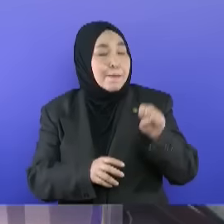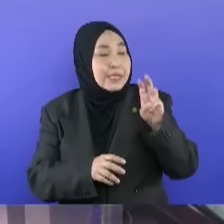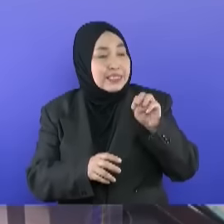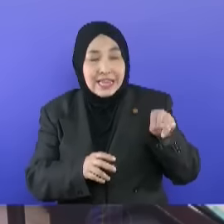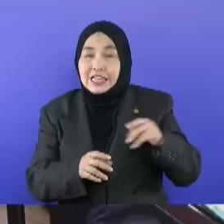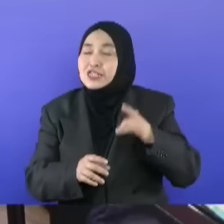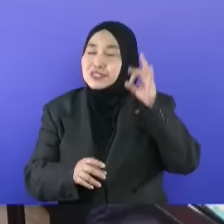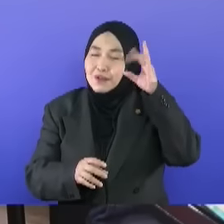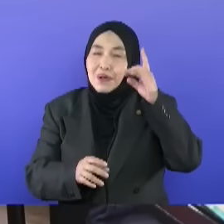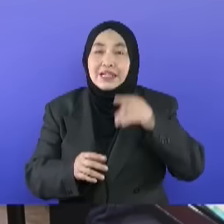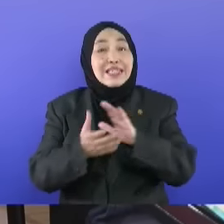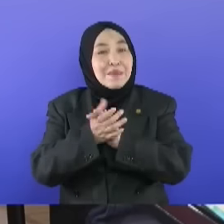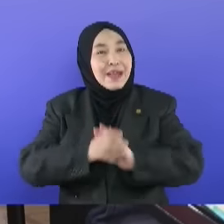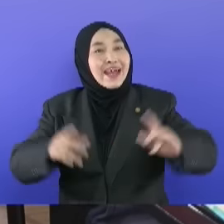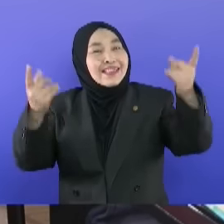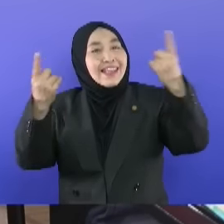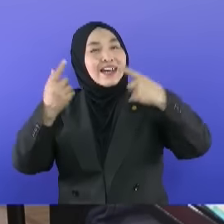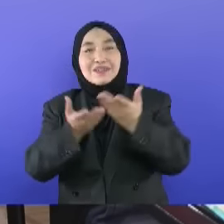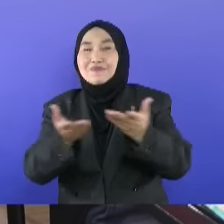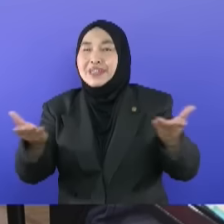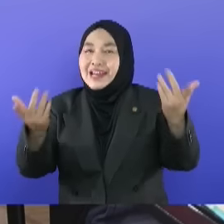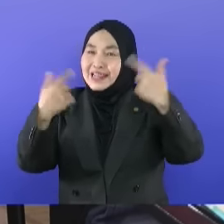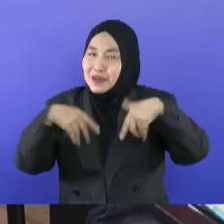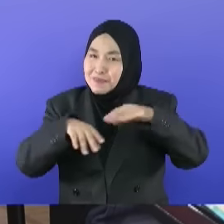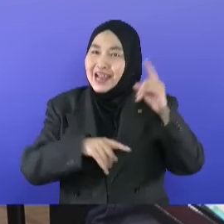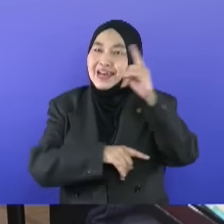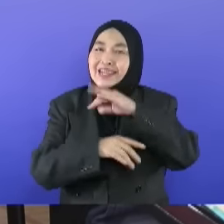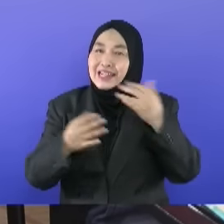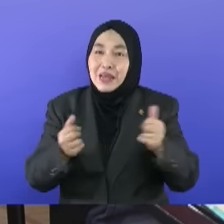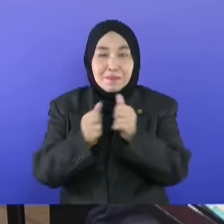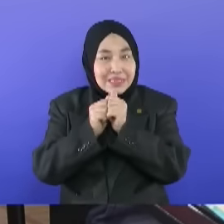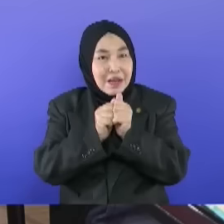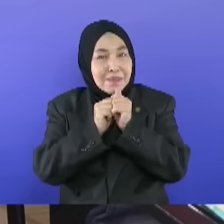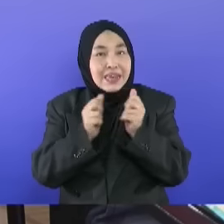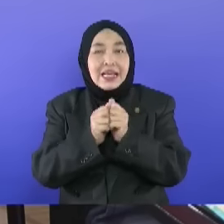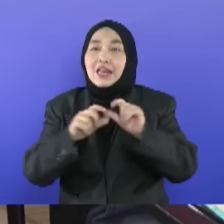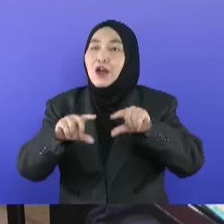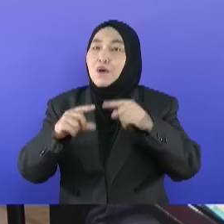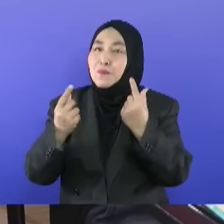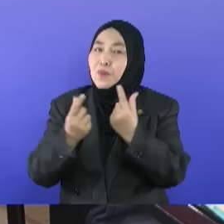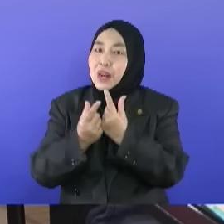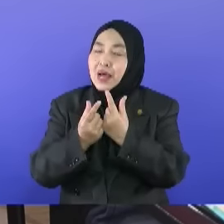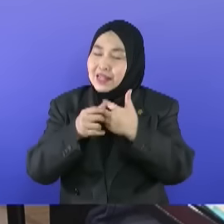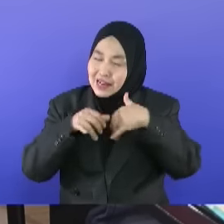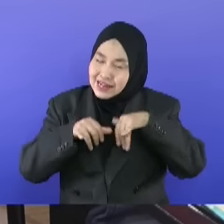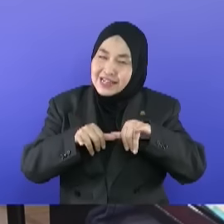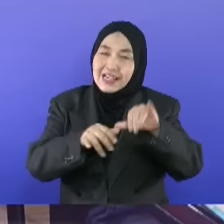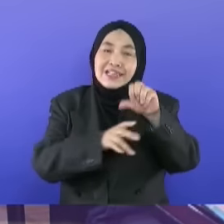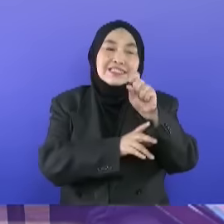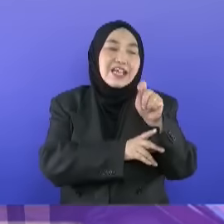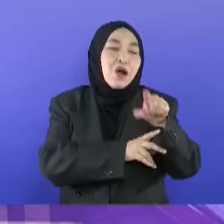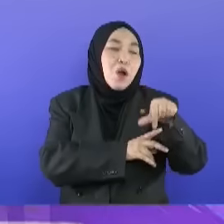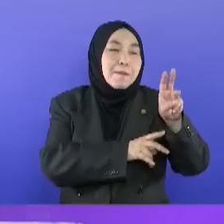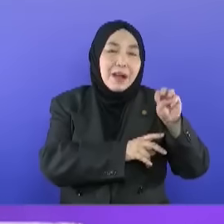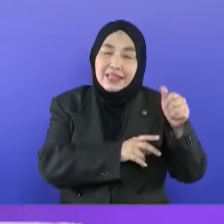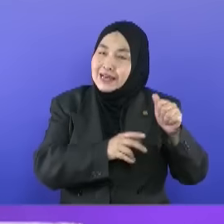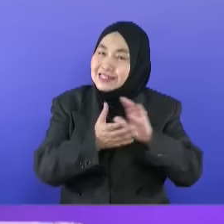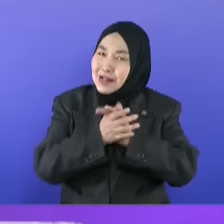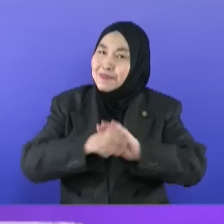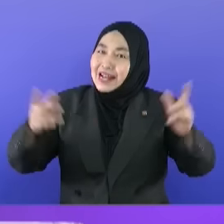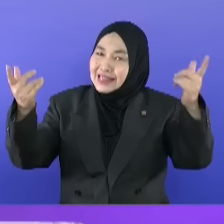Masya-Allah. Ya. Jadi, ahlan wasahlan kepada semua yang hadir pada hari ini ya. Bersama juga dengan kumpulan a istiqamah kita. A ahlan